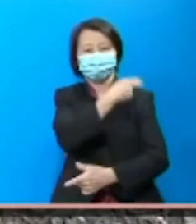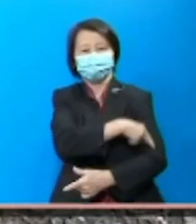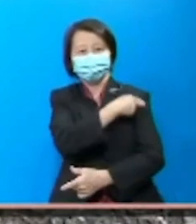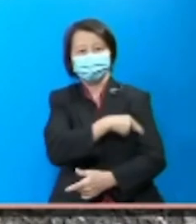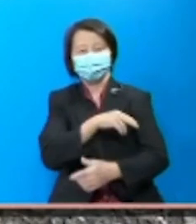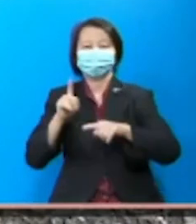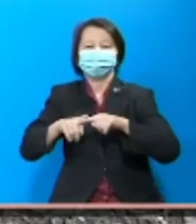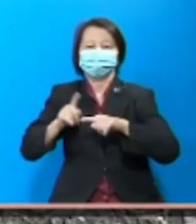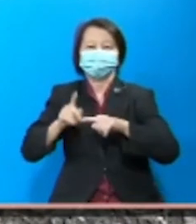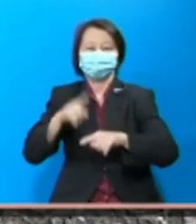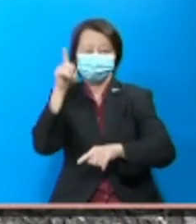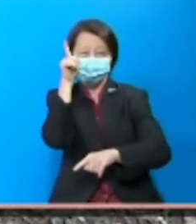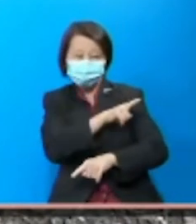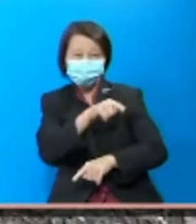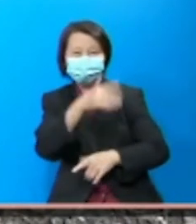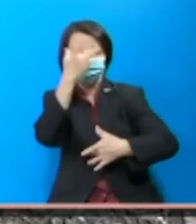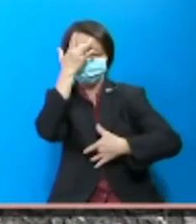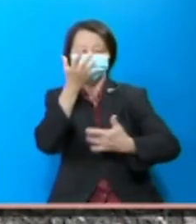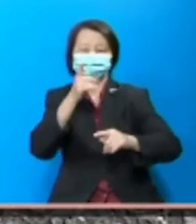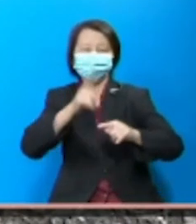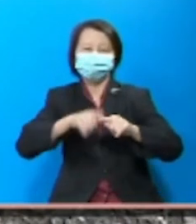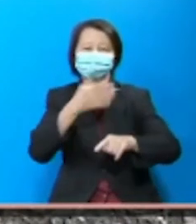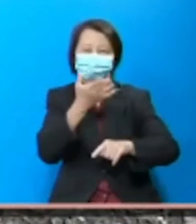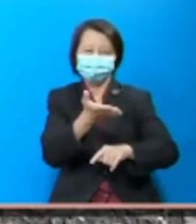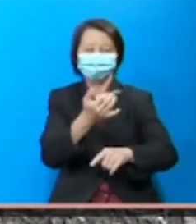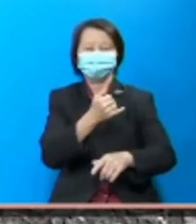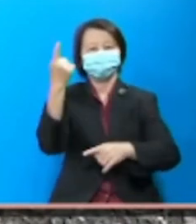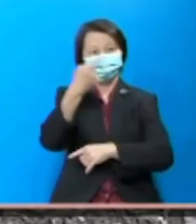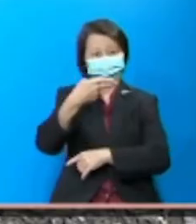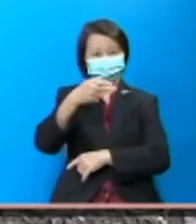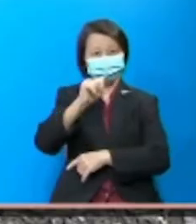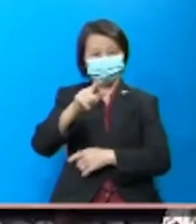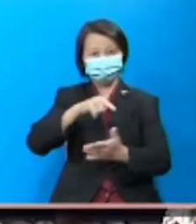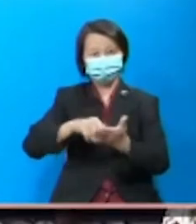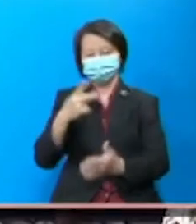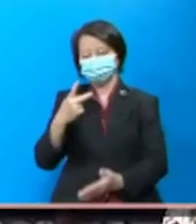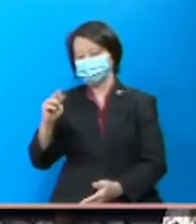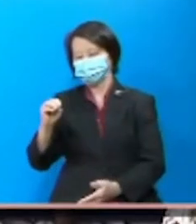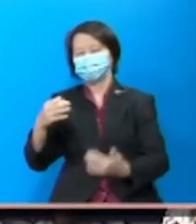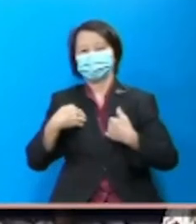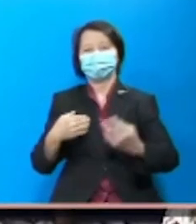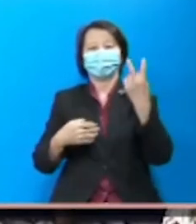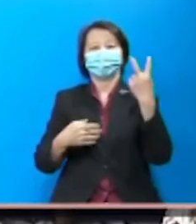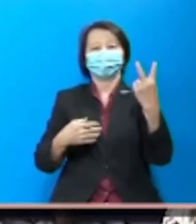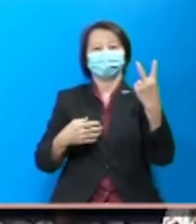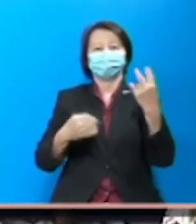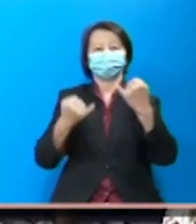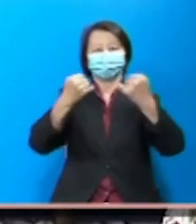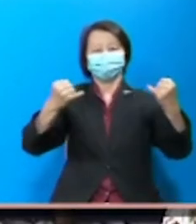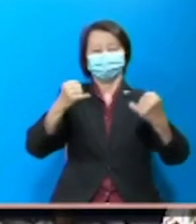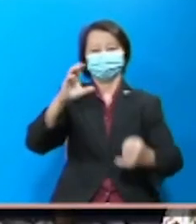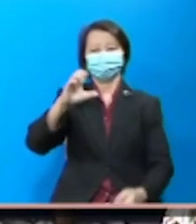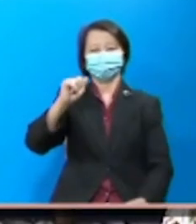bergantung pada kedudukan atau posisi berisik sakit dalam hal ini He'em telah mewujudkan dua jenis fikasi ataupun